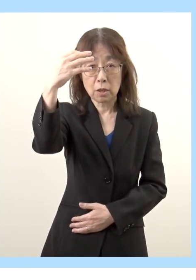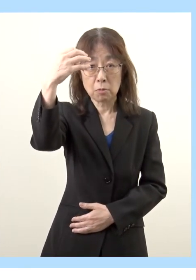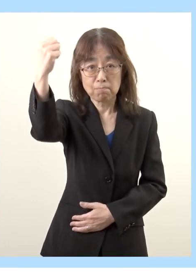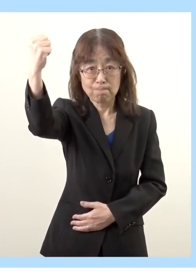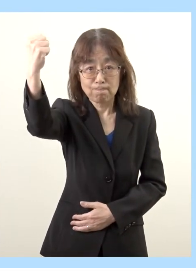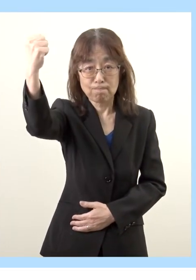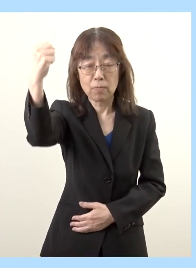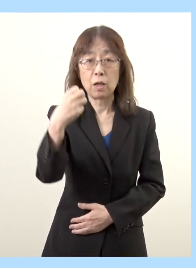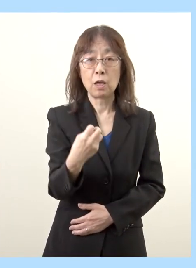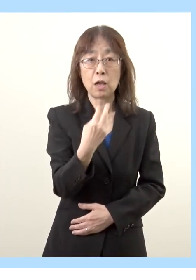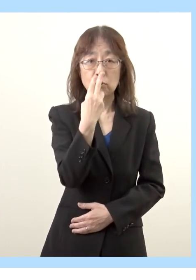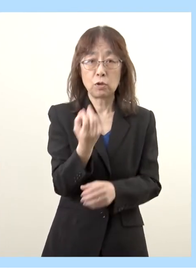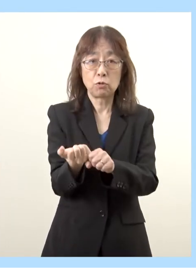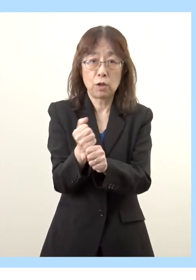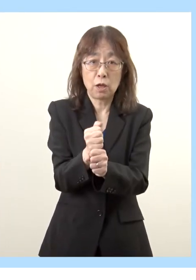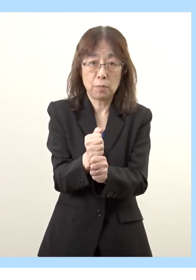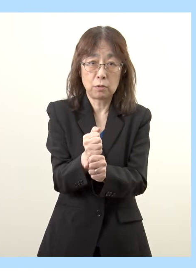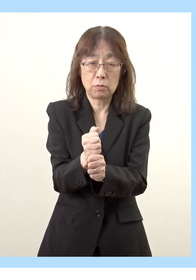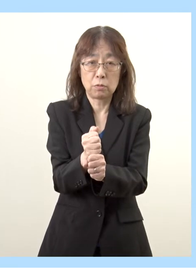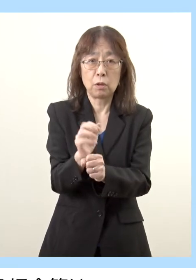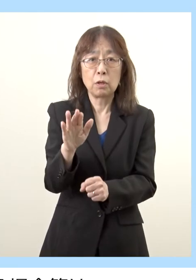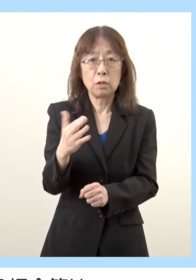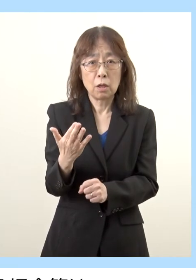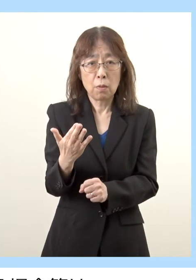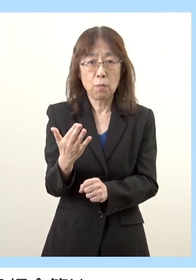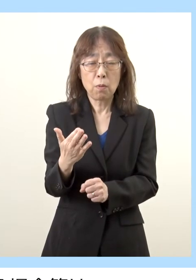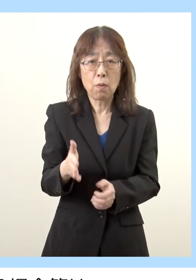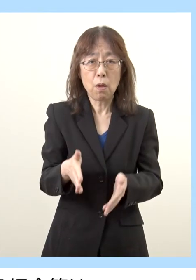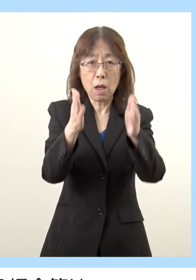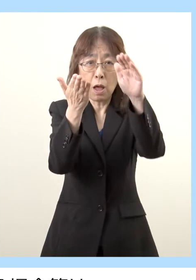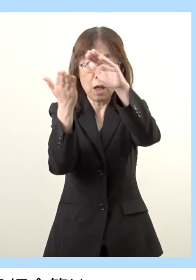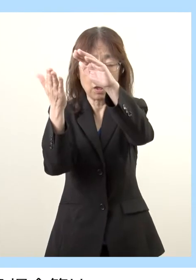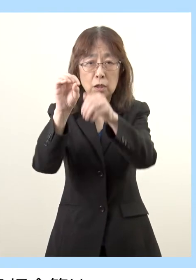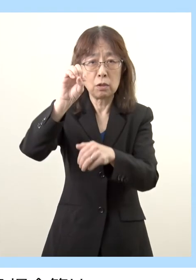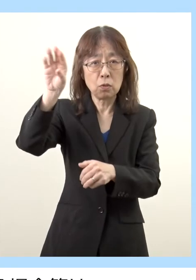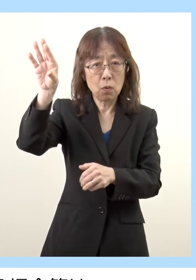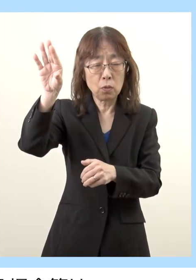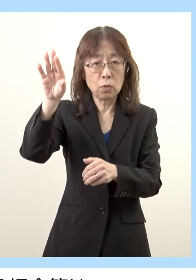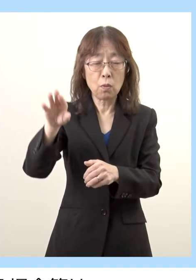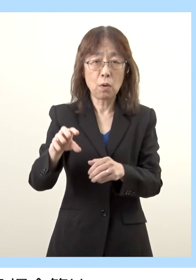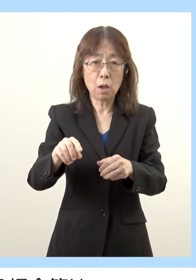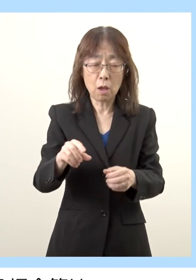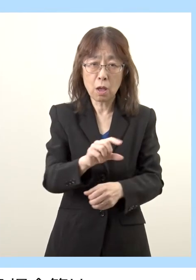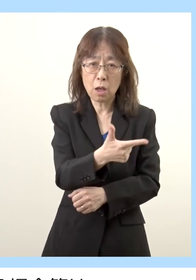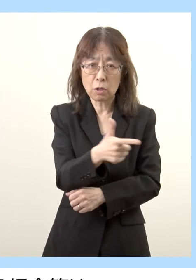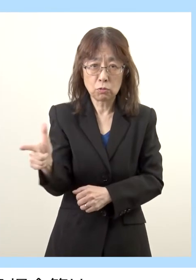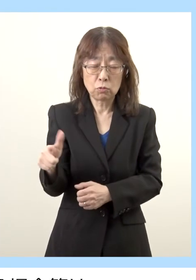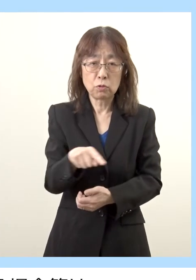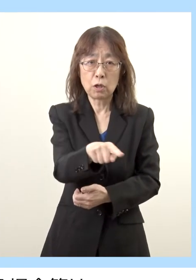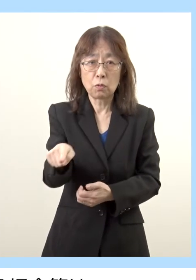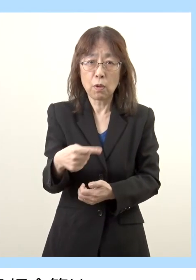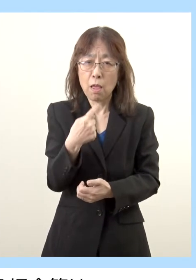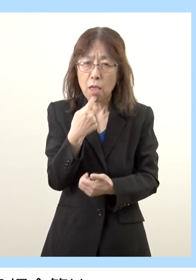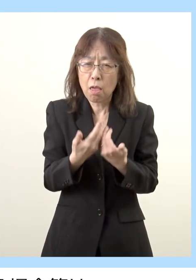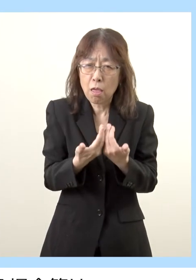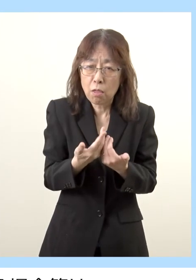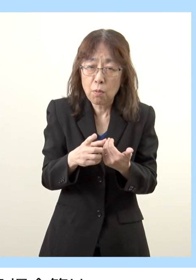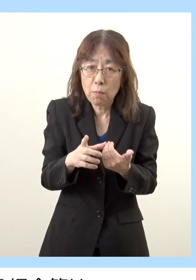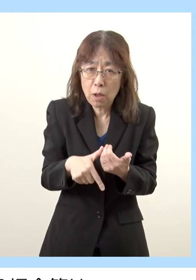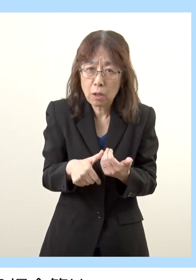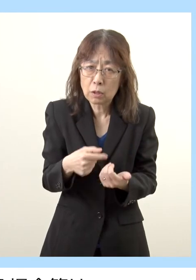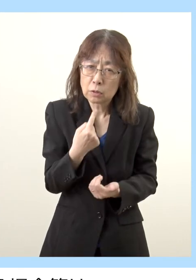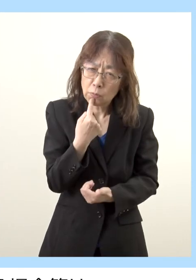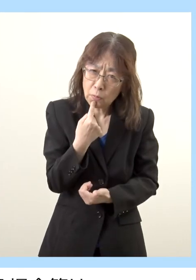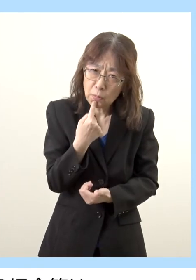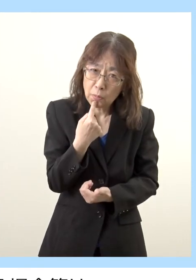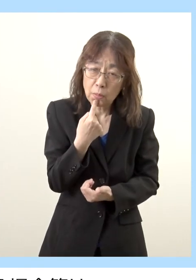点滅が消えたらガスが使えます。ただし排気筒やガス機器本体が変形したり異常が